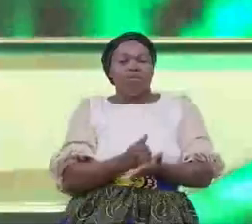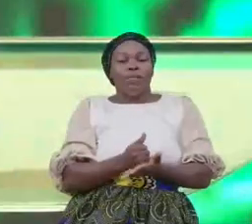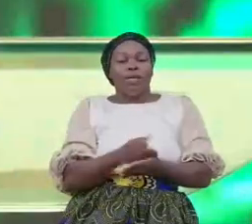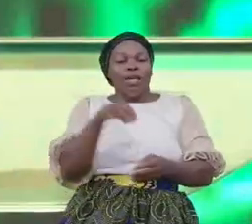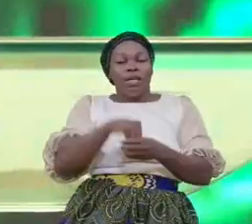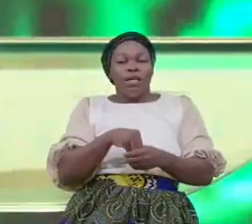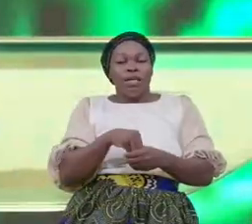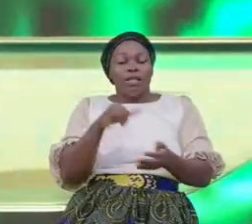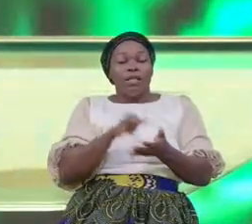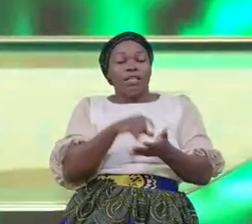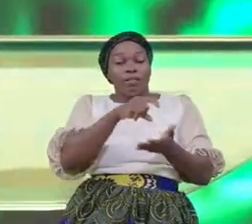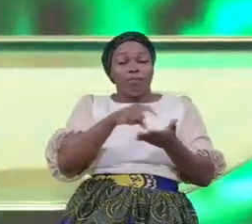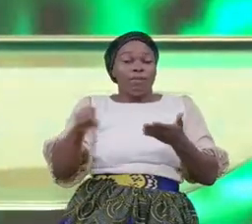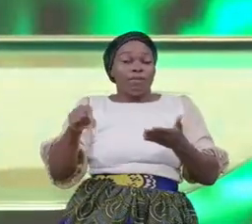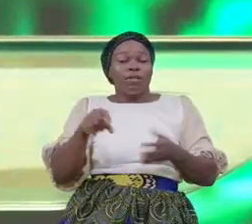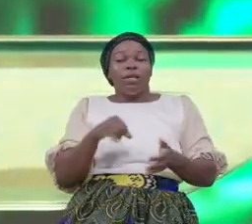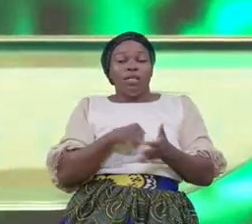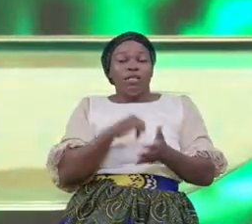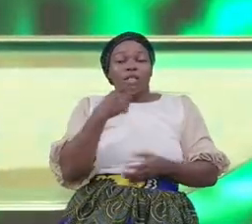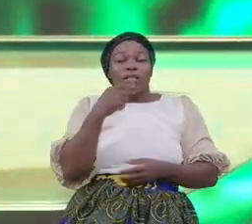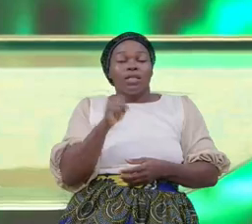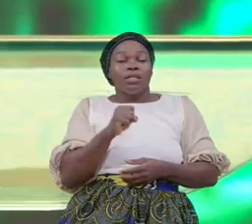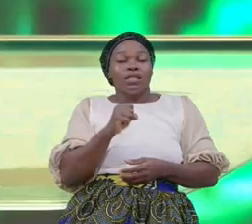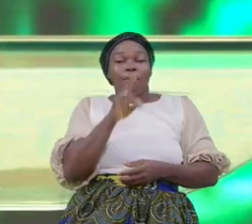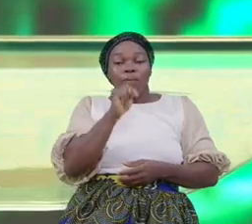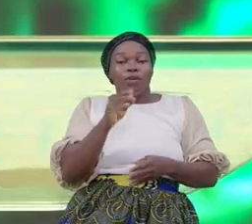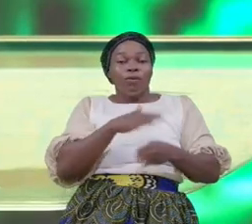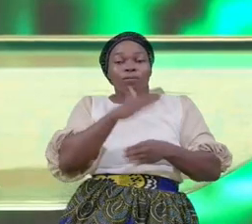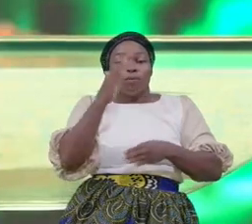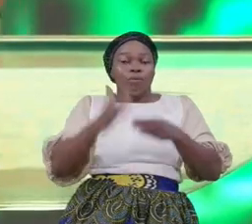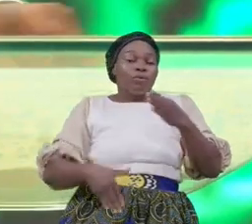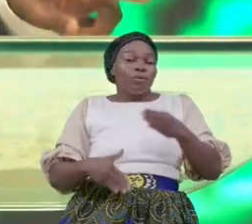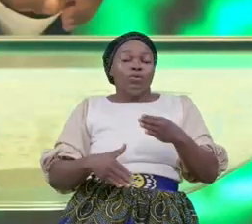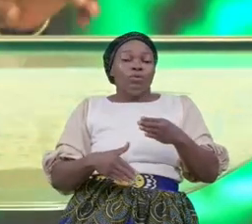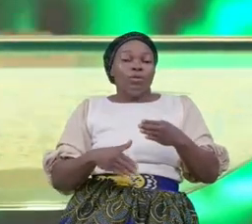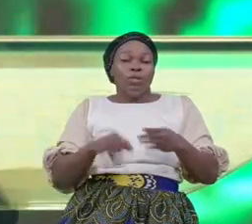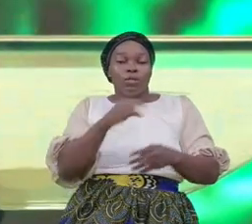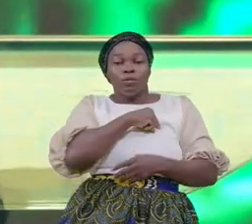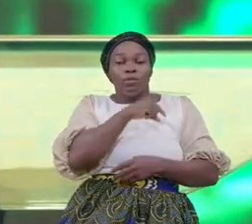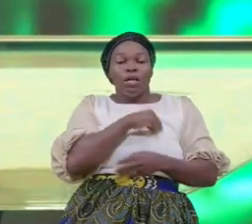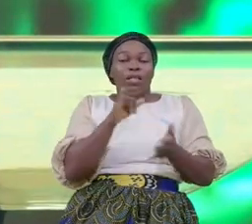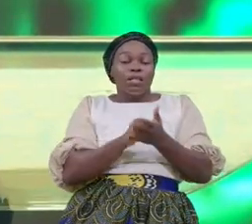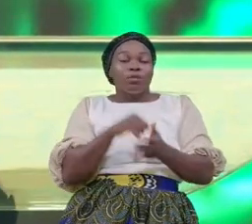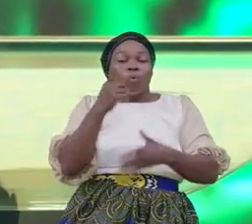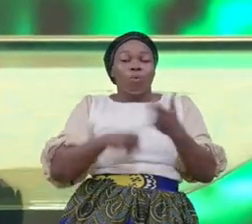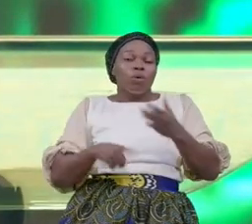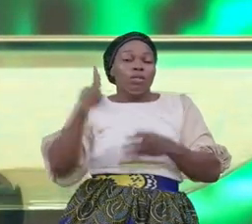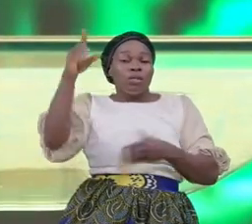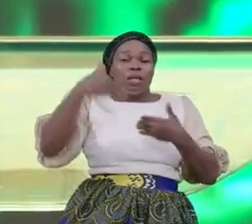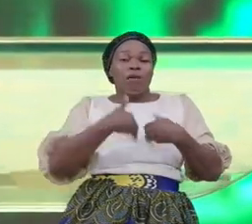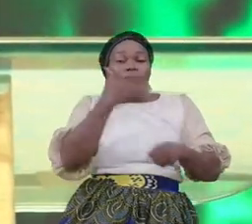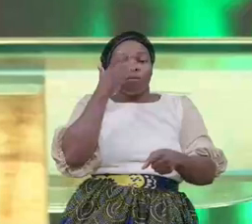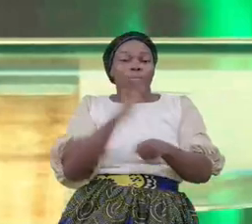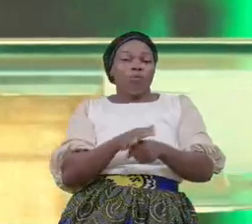encore le verset, regardons le verset, et ayant la pleine conviction que ce qu'il promet, il